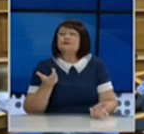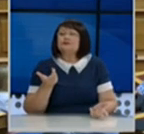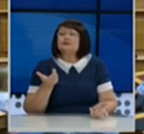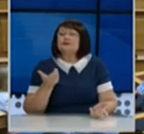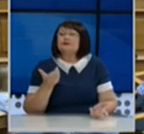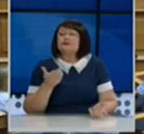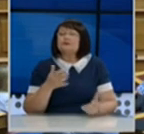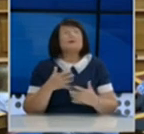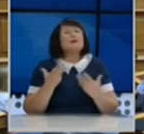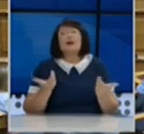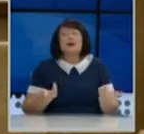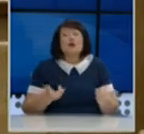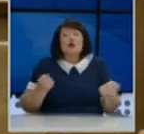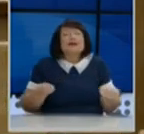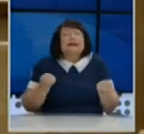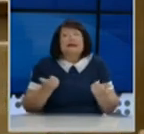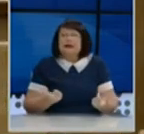ότι